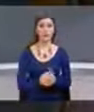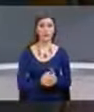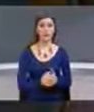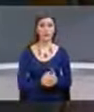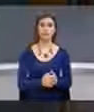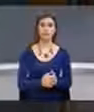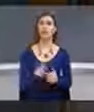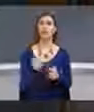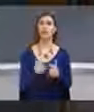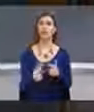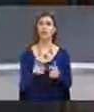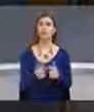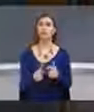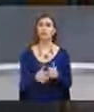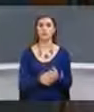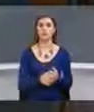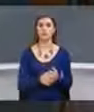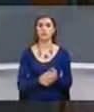Sepse